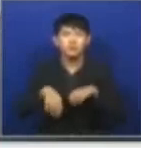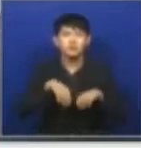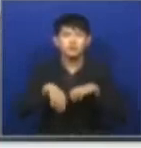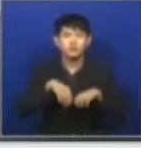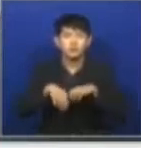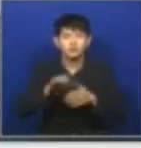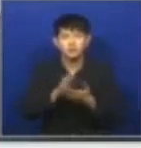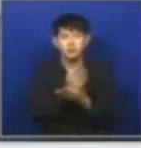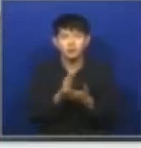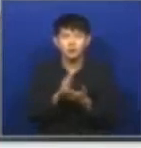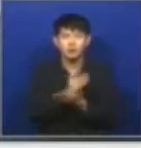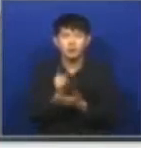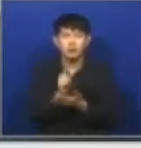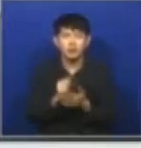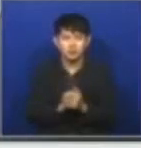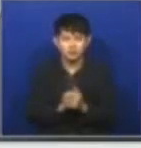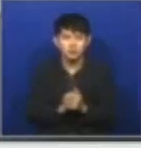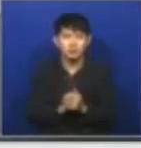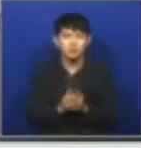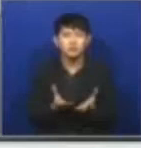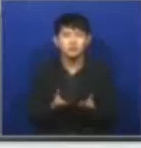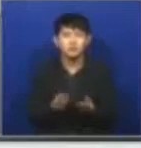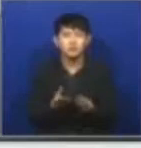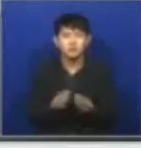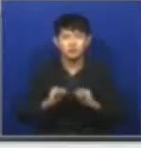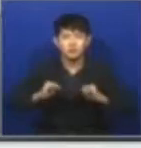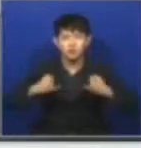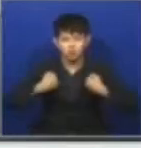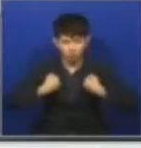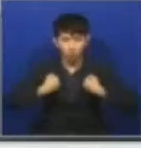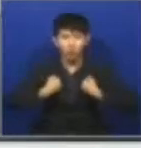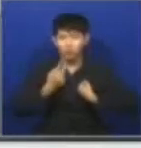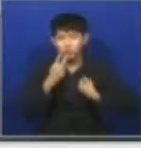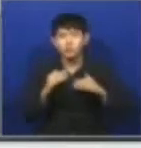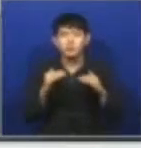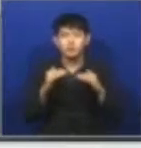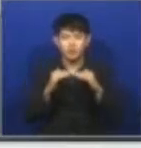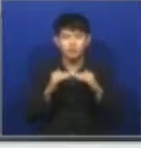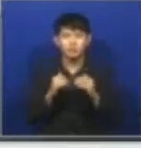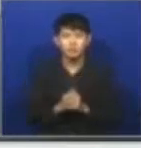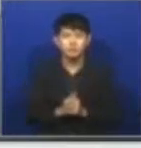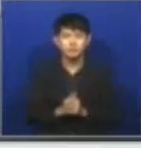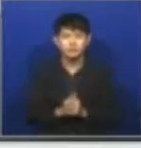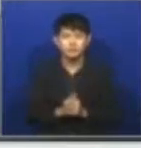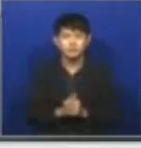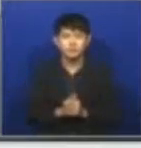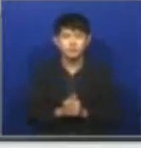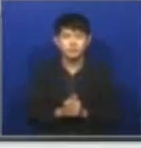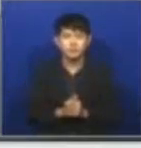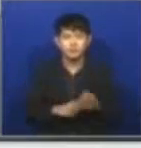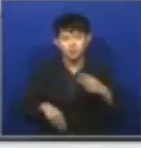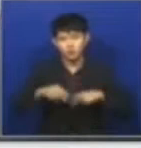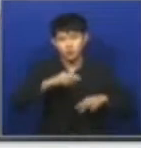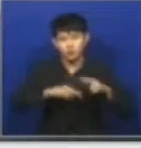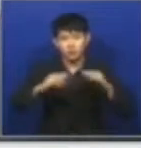ายการถือครองที่ดินอย่างเป็นธรรมรวมทั้งตรวจสอบกรร